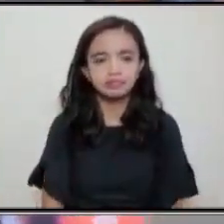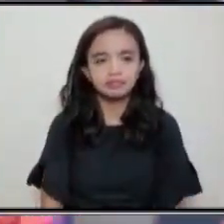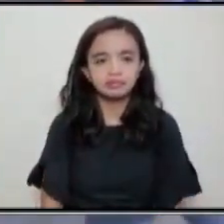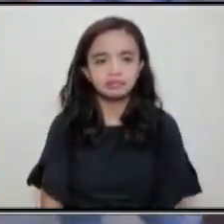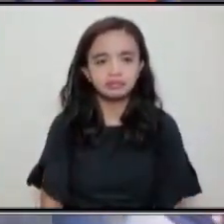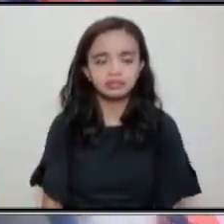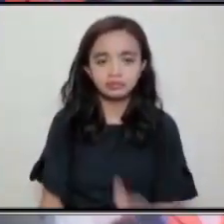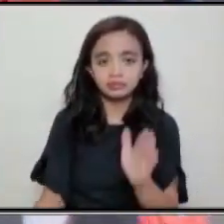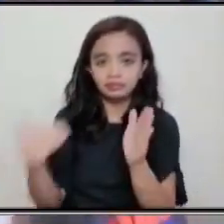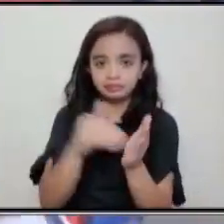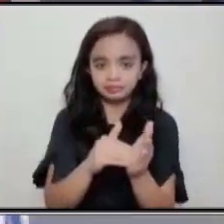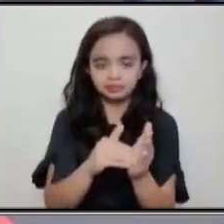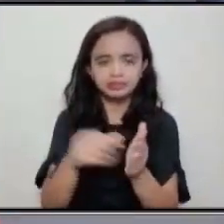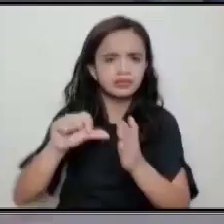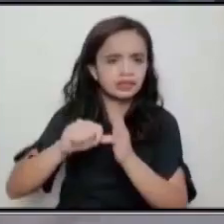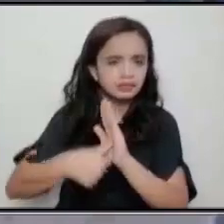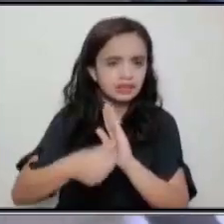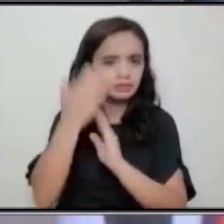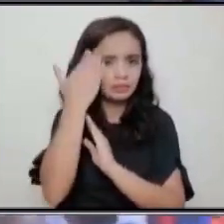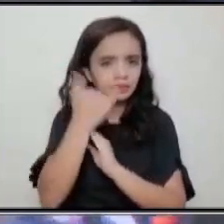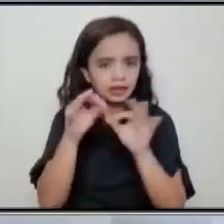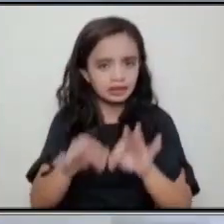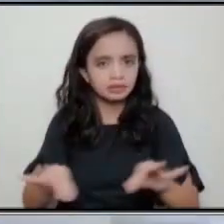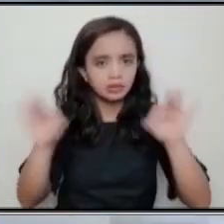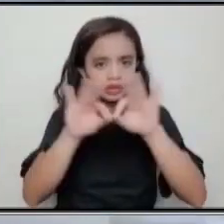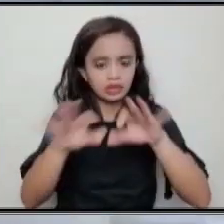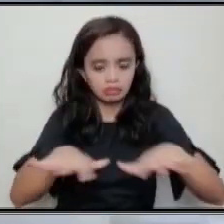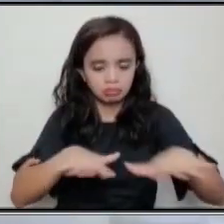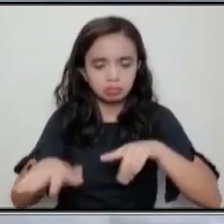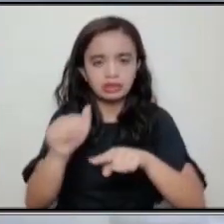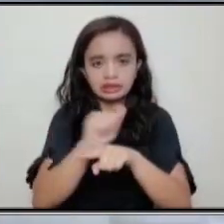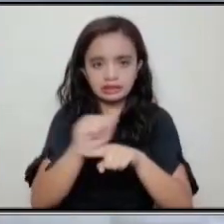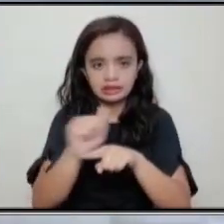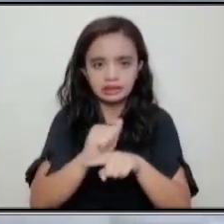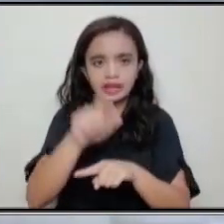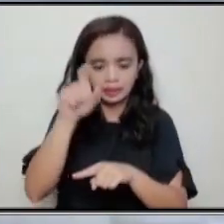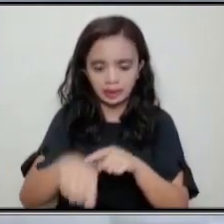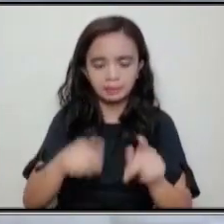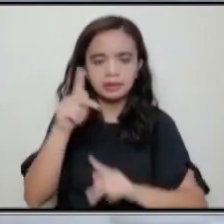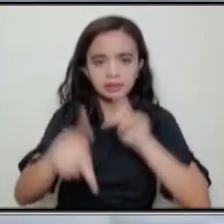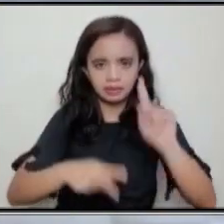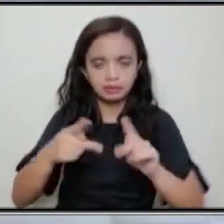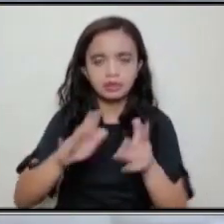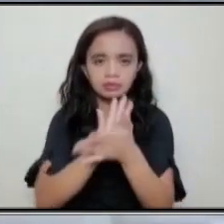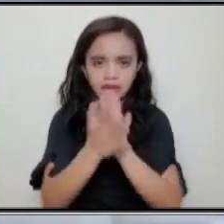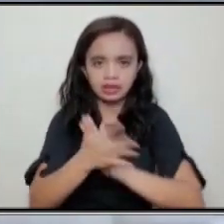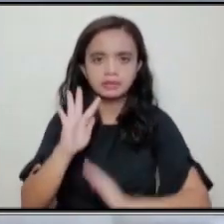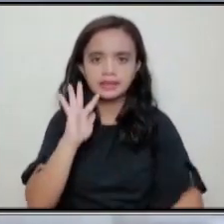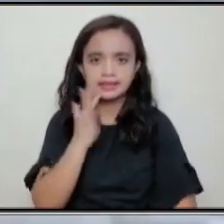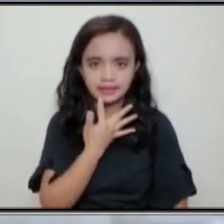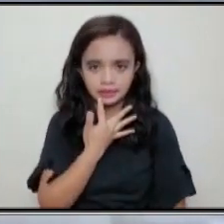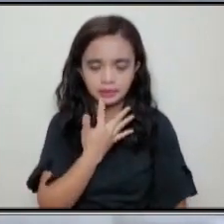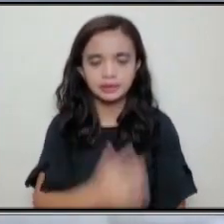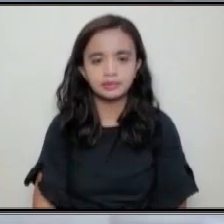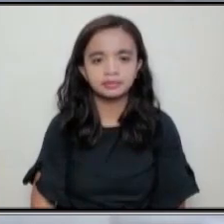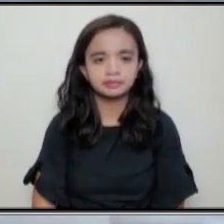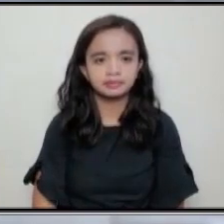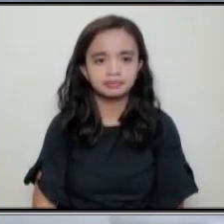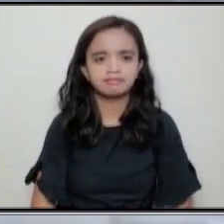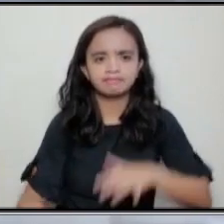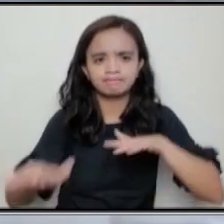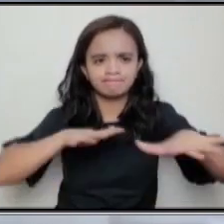earthquake drill at dapat itong seryosohin ng publiko. Ang lindol po ay pinaka-traidor